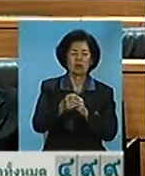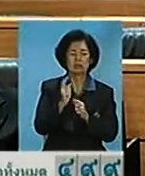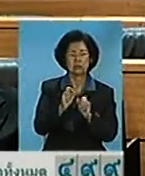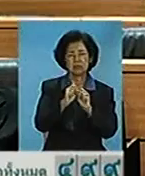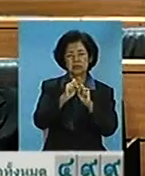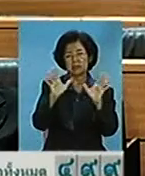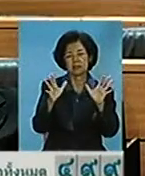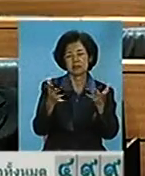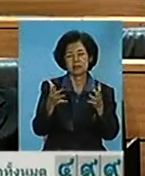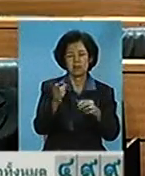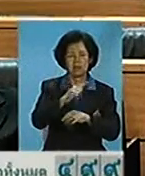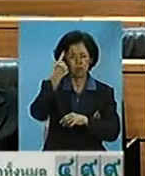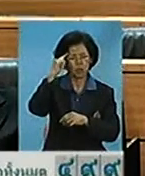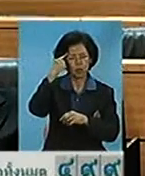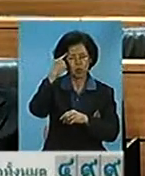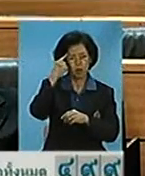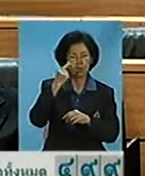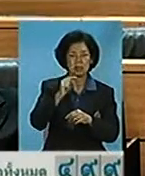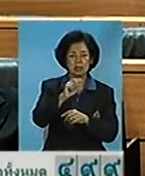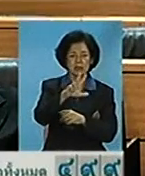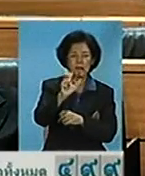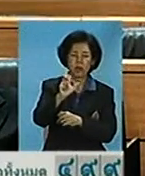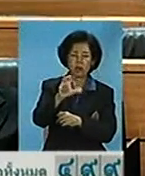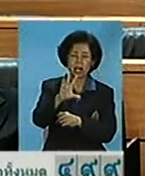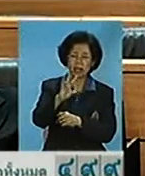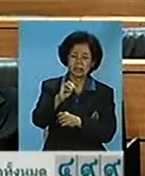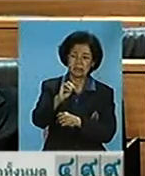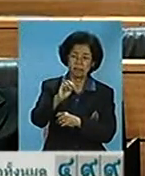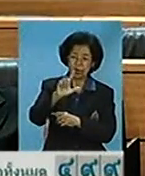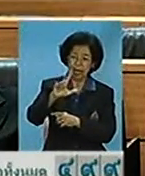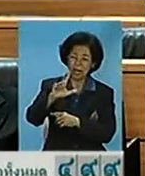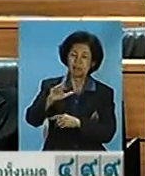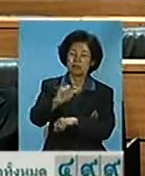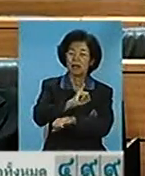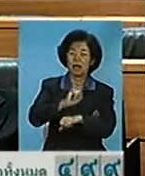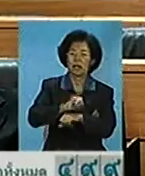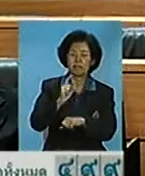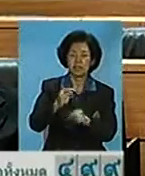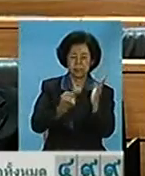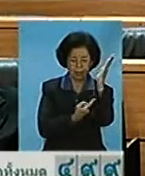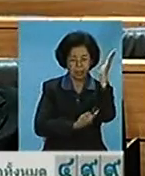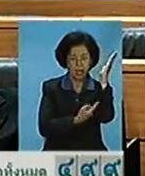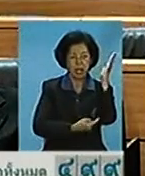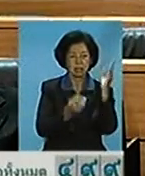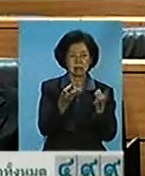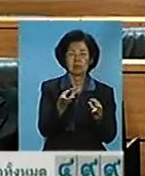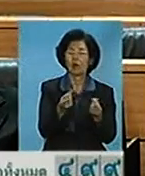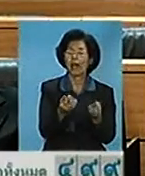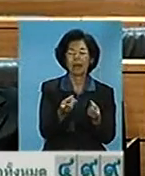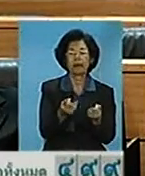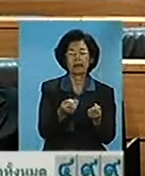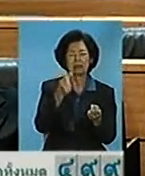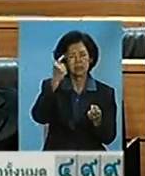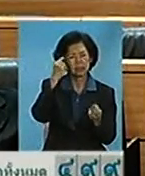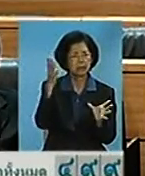ย350ล้านไร่เป็นยางพาราเสียเท่าไหร่เราก็เดาๆกันครับว่ามีประมาณ18ล้านไร่แ